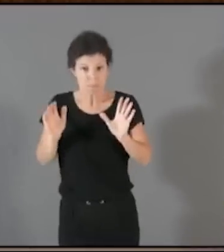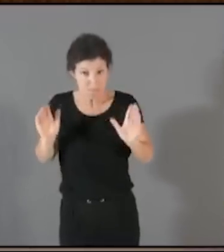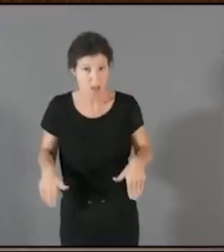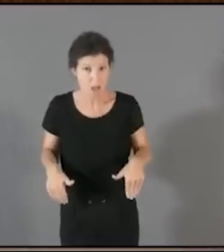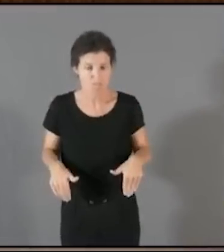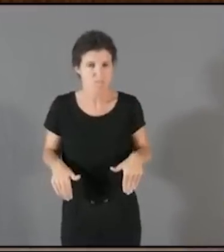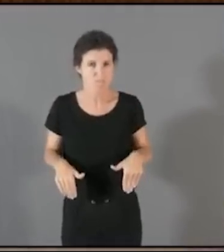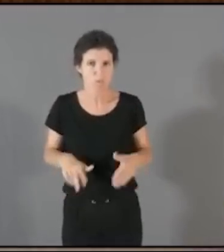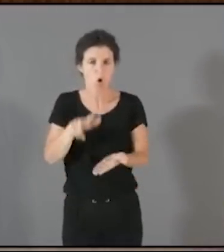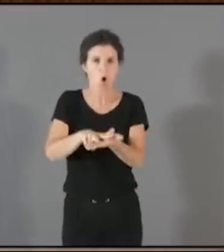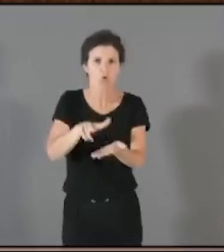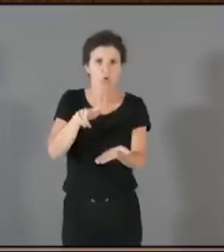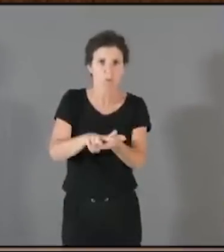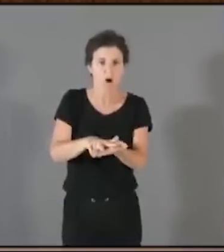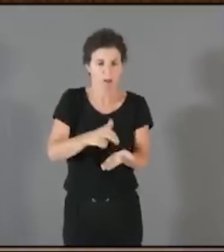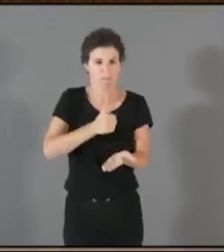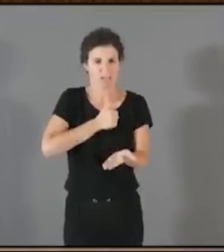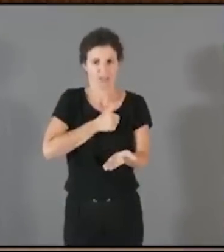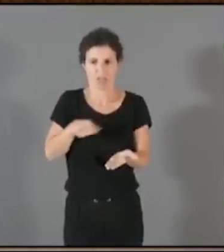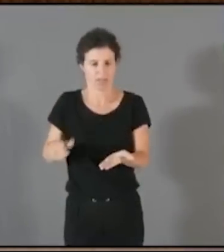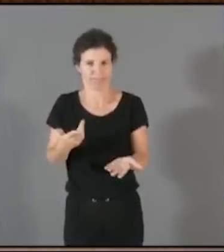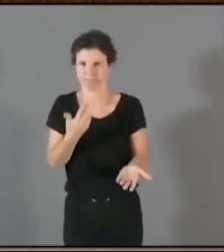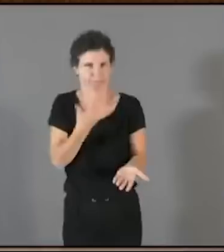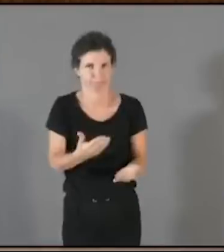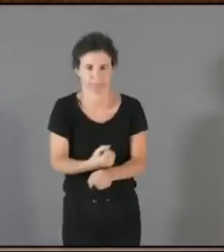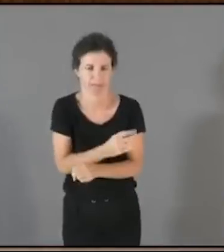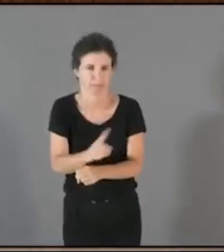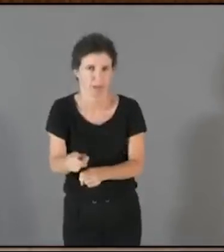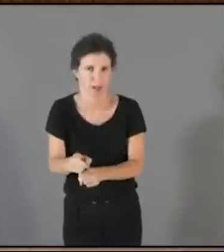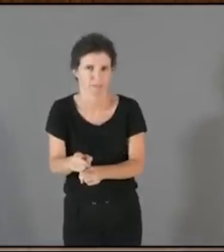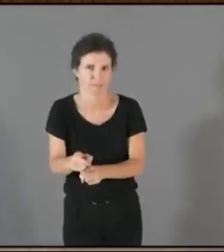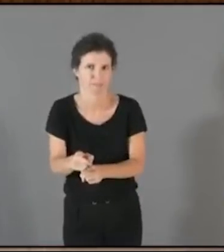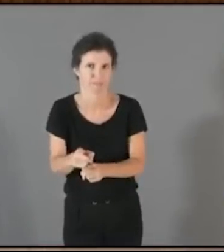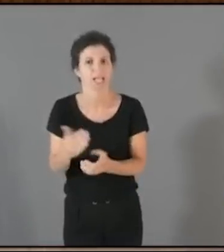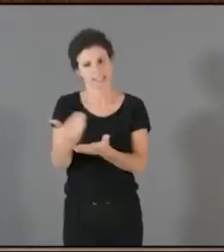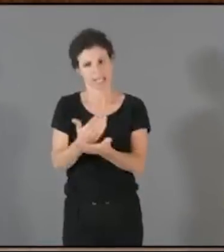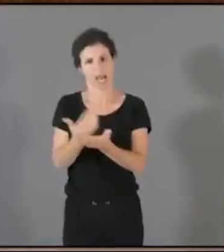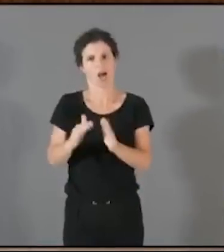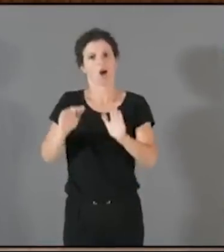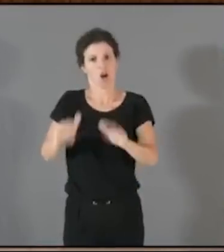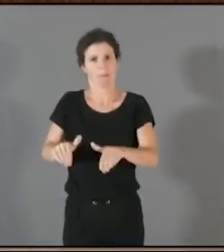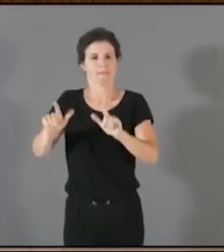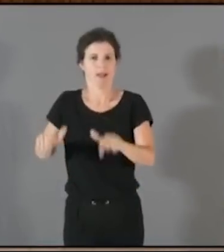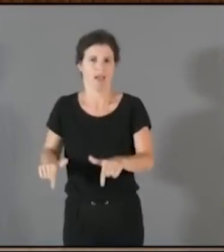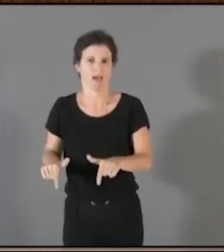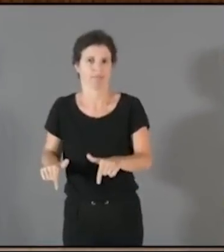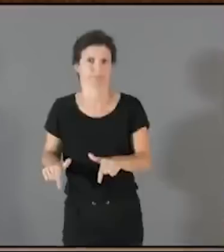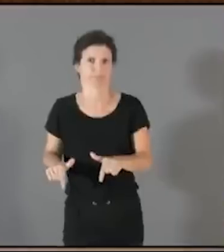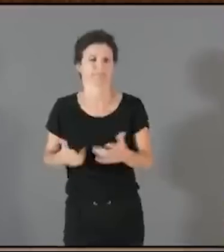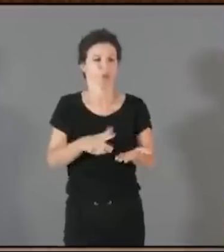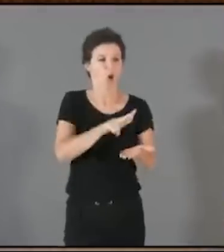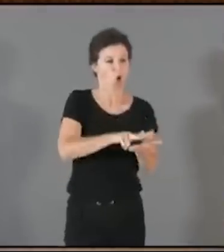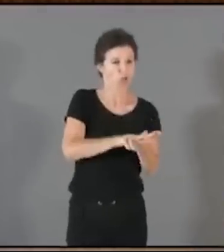dans le privé et elle n'est pas assez pauvre pour obtenir un logement dans le public. Elle a